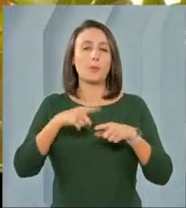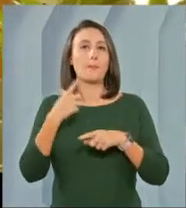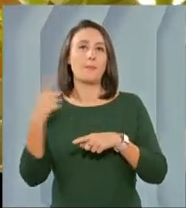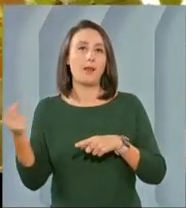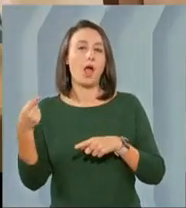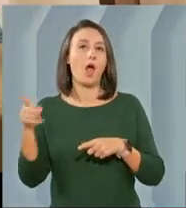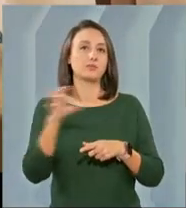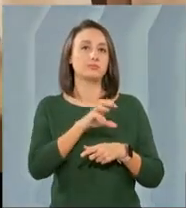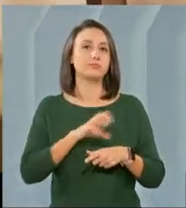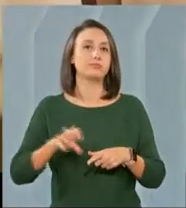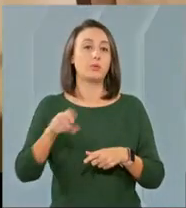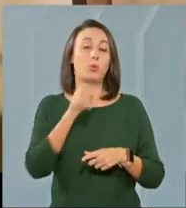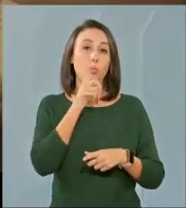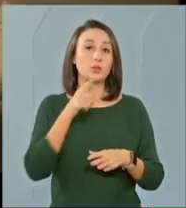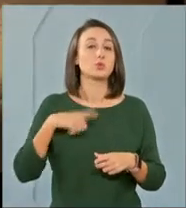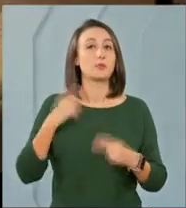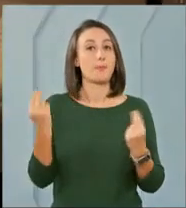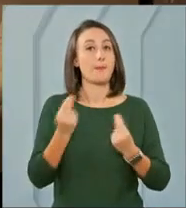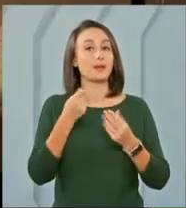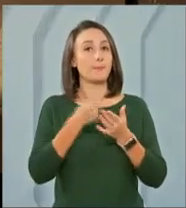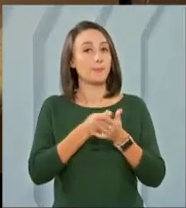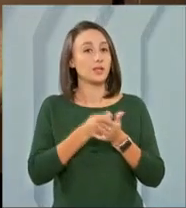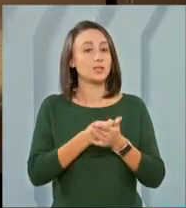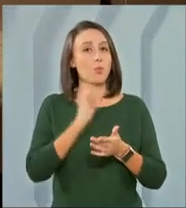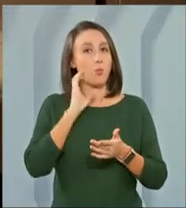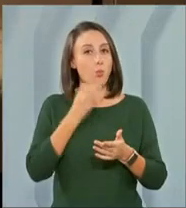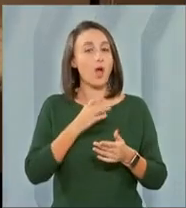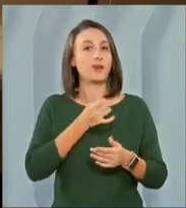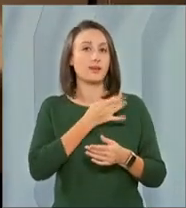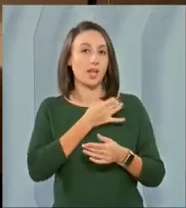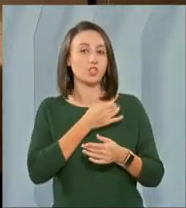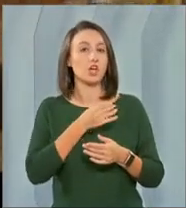să plece în alte țări unde sunt mai bine plătiți, cum ar fi Bulgaria, Grecia sau Germania.